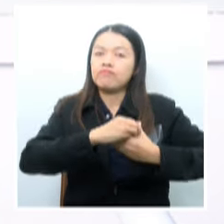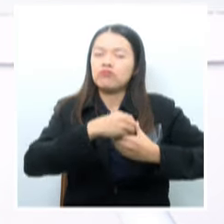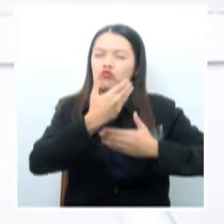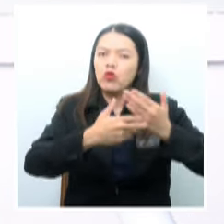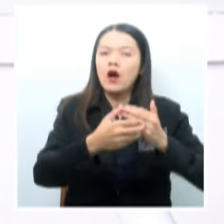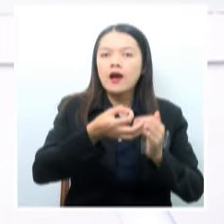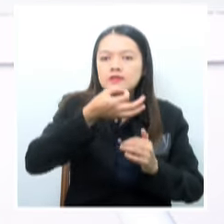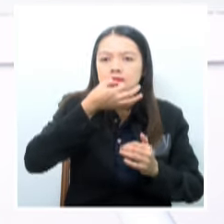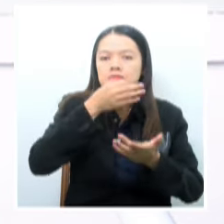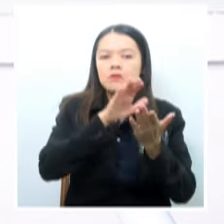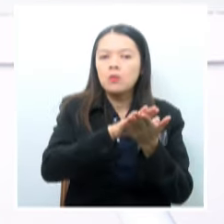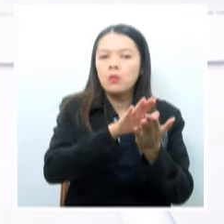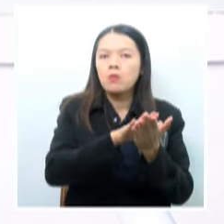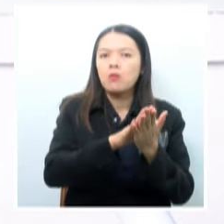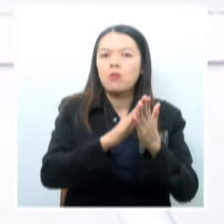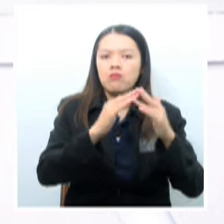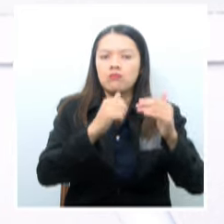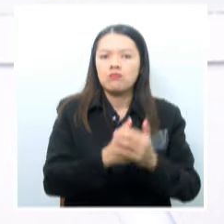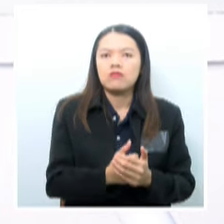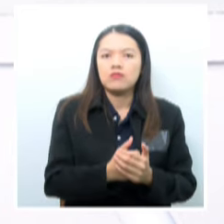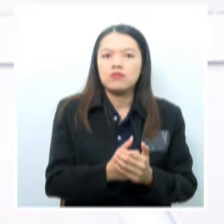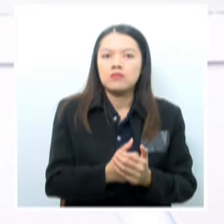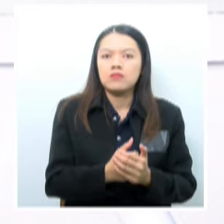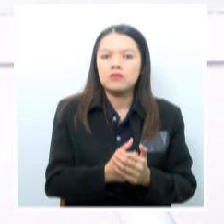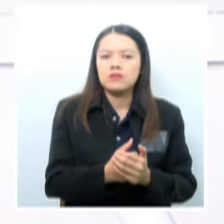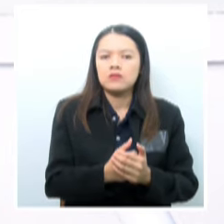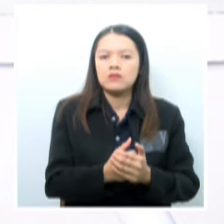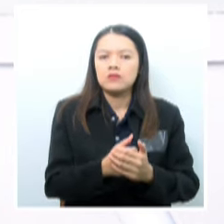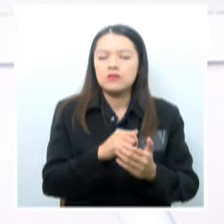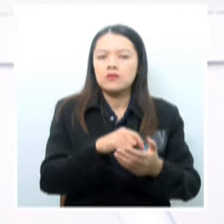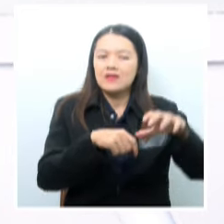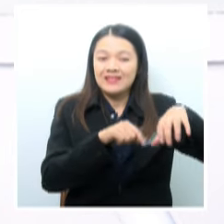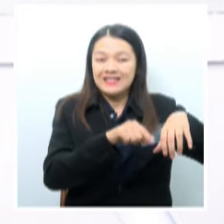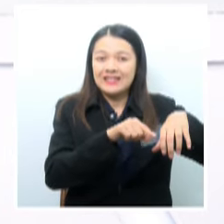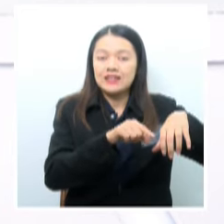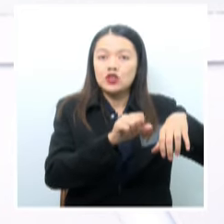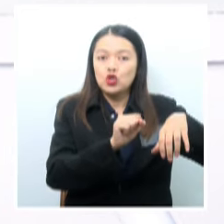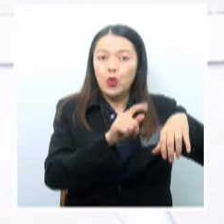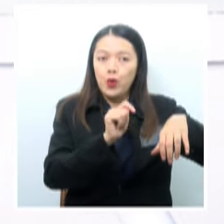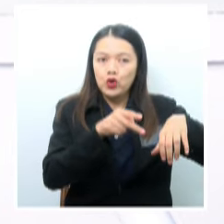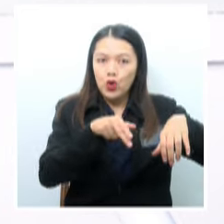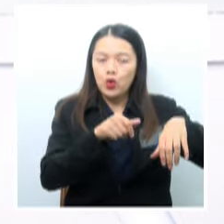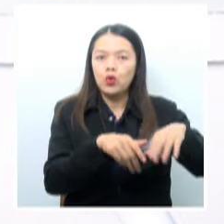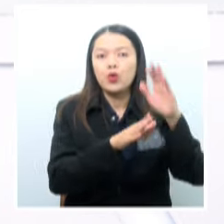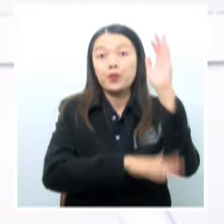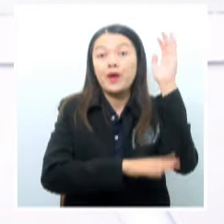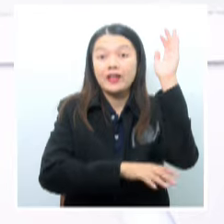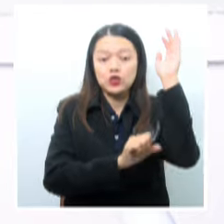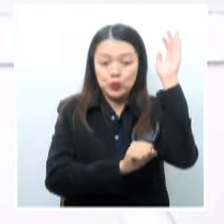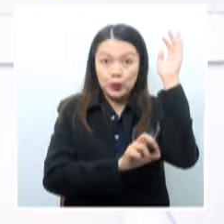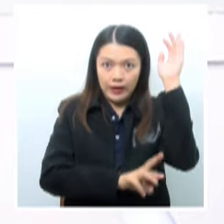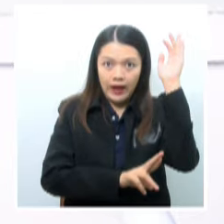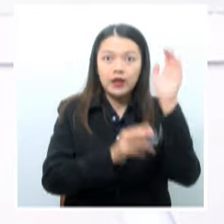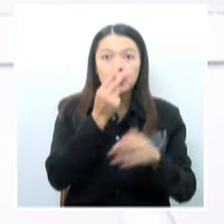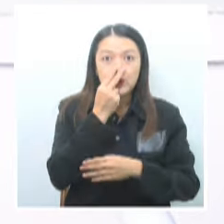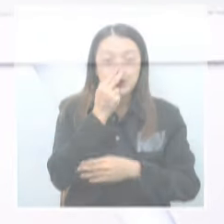พของโรงเรียนวัดวิโรจนารามสังกัดสำนักงานเขตพื้นที่การศึกษาประถมศึกษาสุราษฎร์ธานีเขต2ไปติดตาม